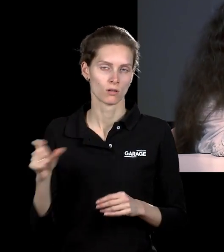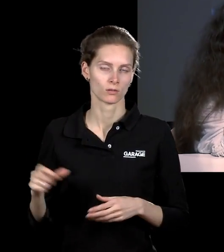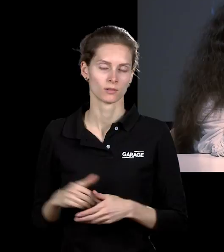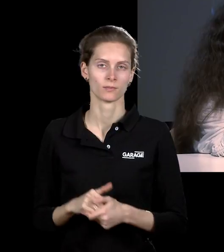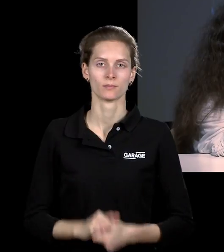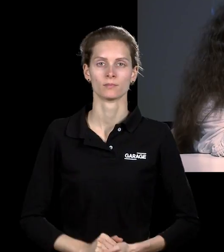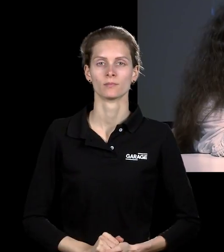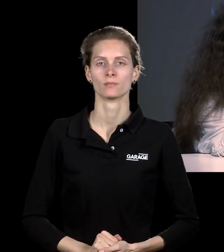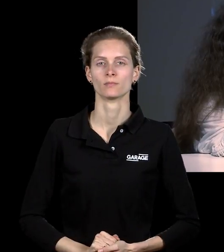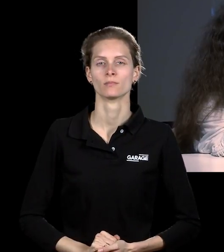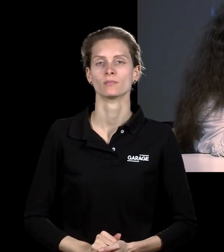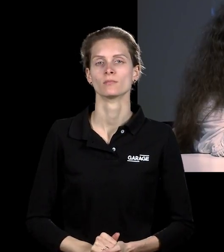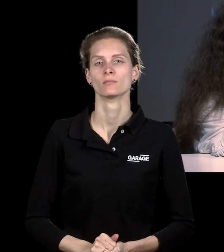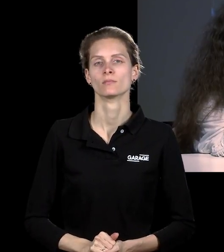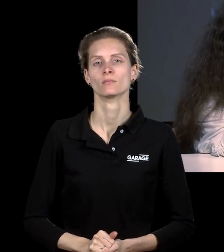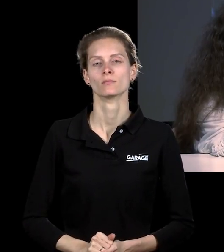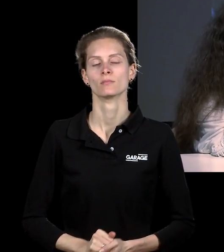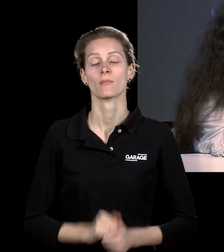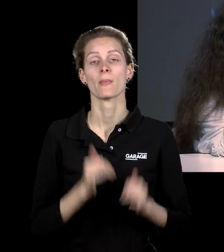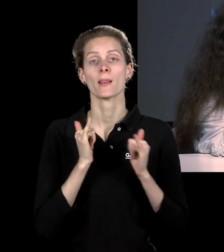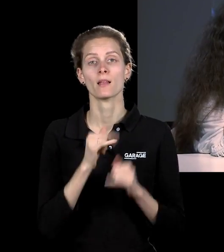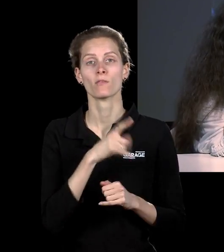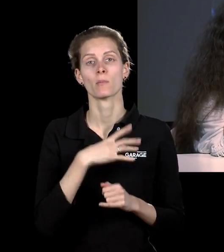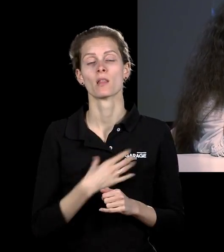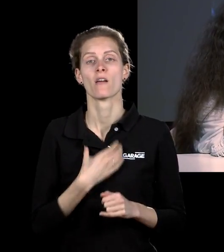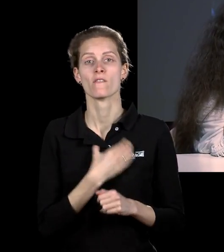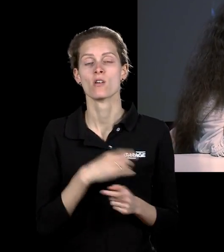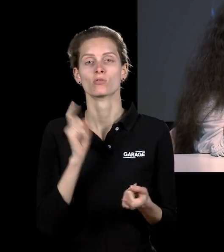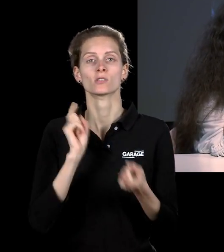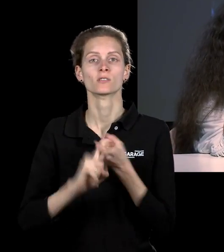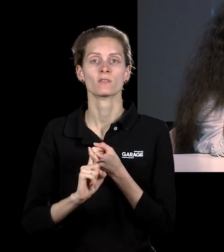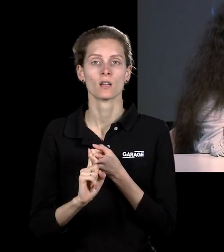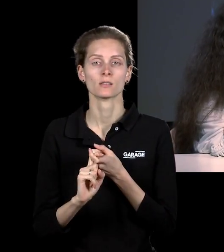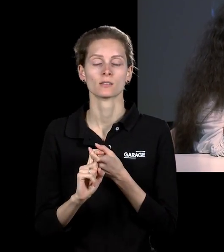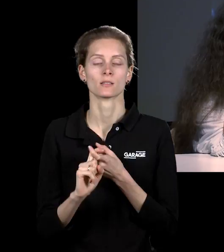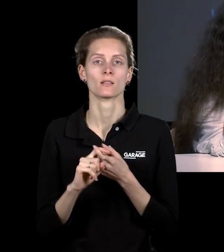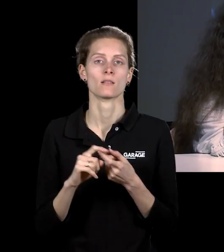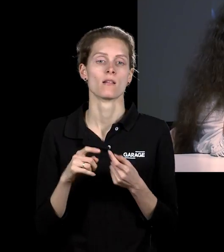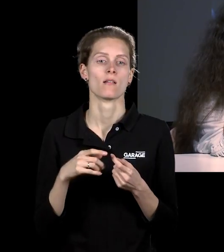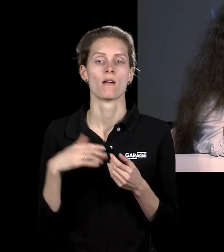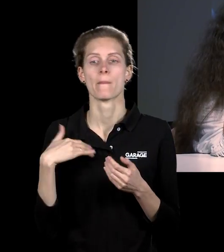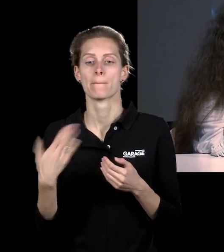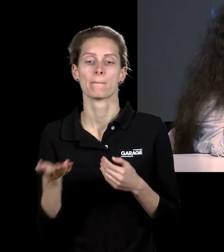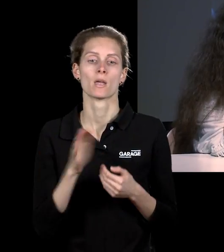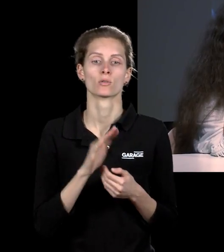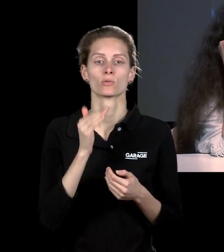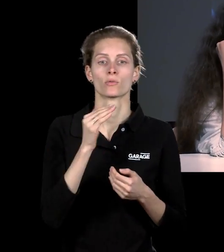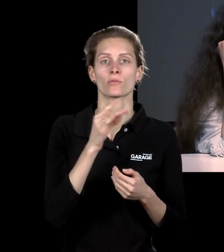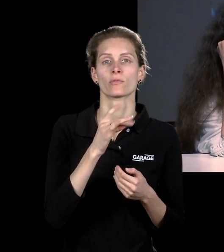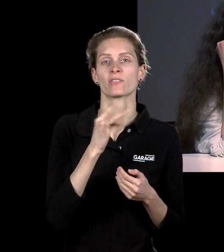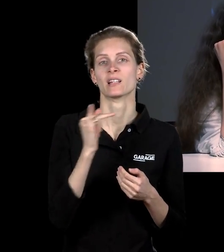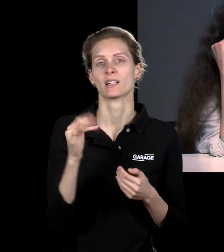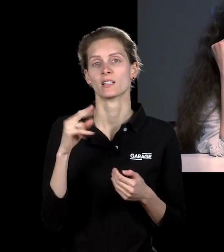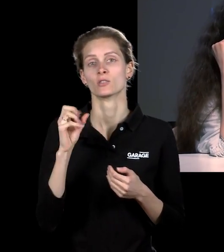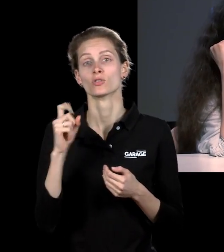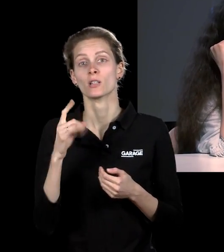времени. И для него была очень важна вот эта связь, аналогия, существующая между фри-джазом и, например,